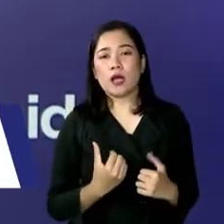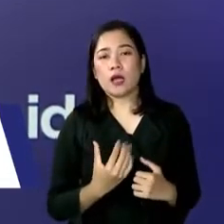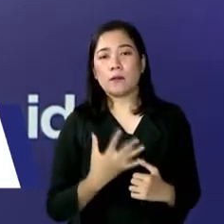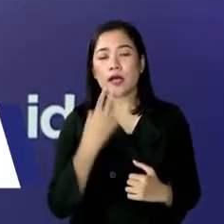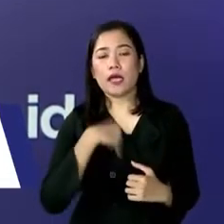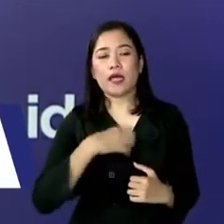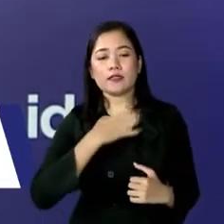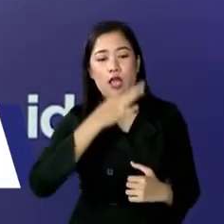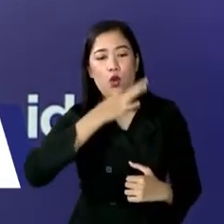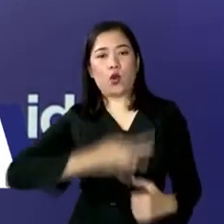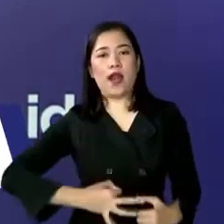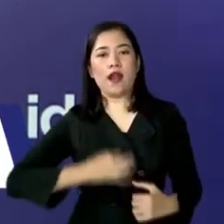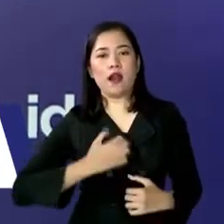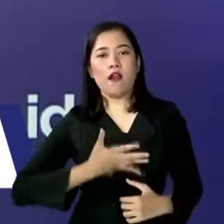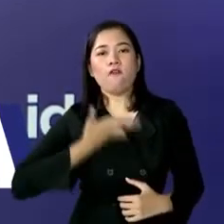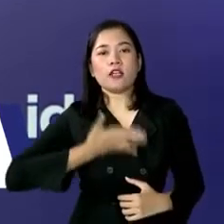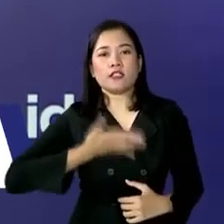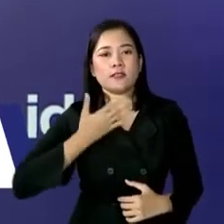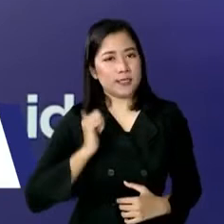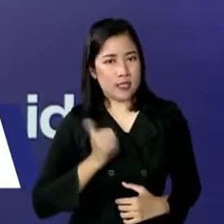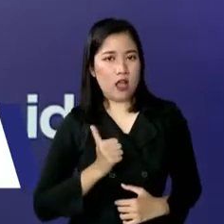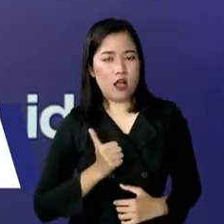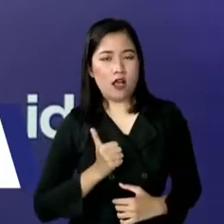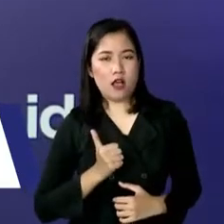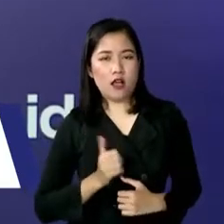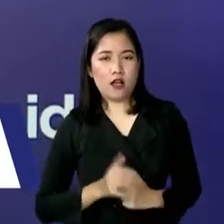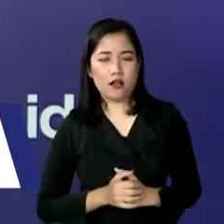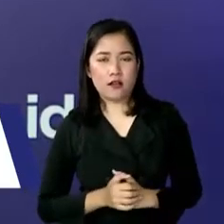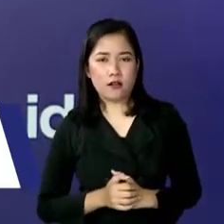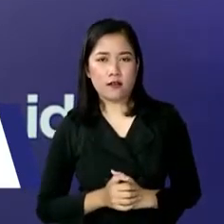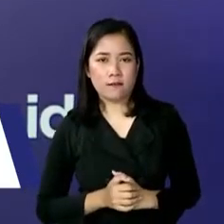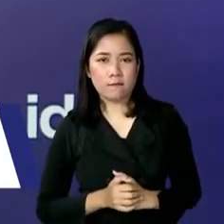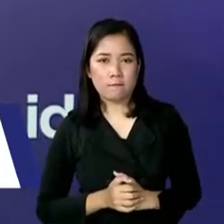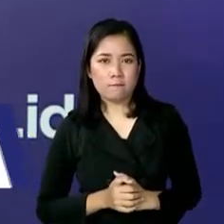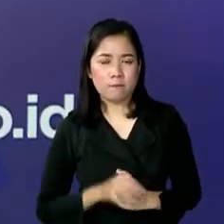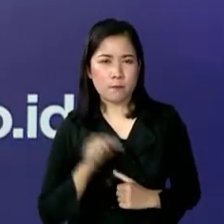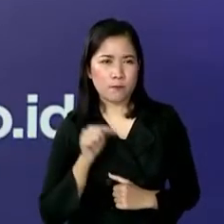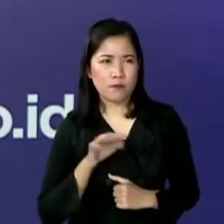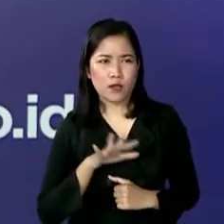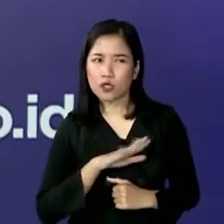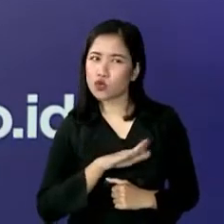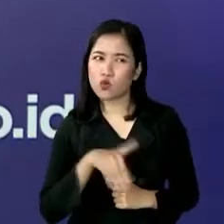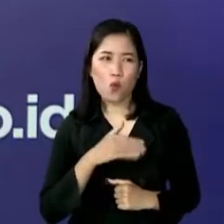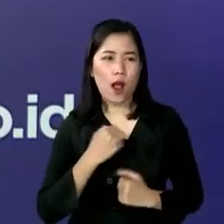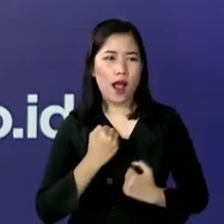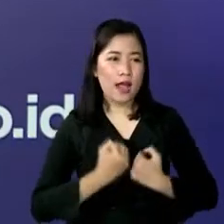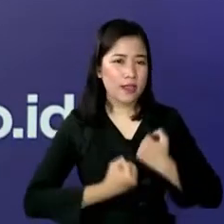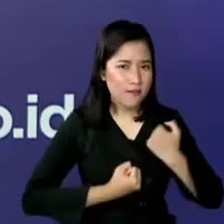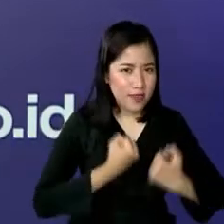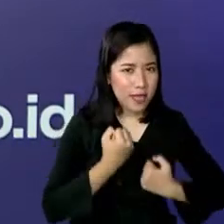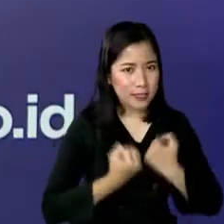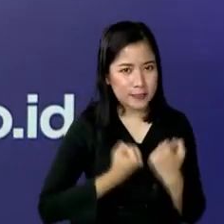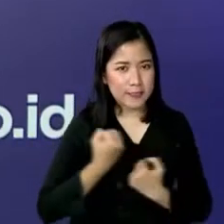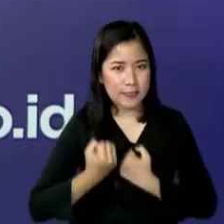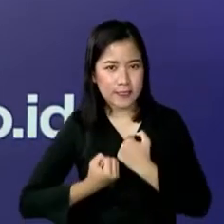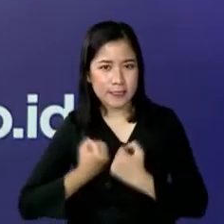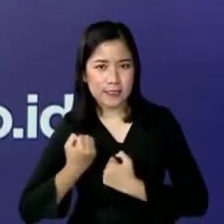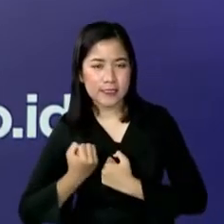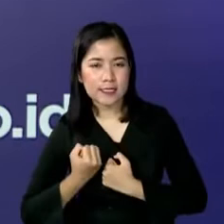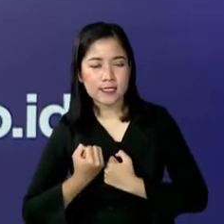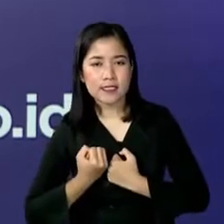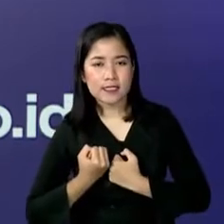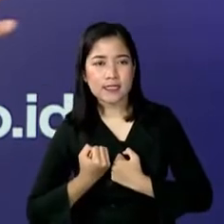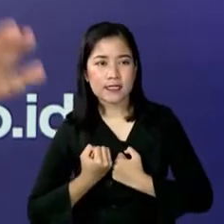pernafasan masuk ke dalam paru-paru seperti itu jadi semua aktivitas yang terjadi akibat